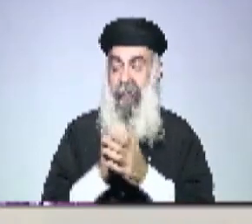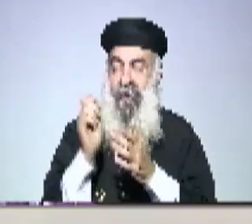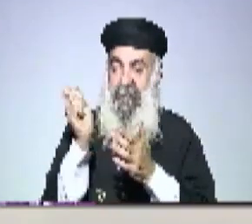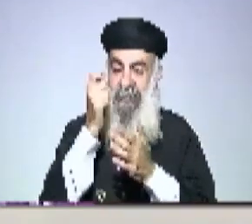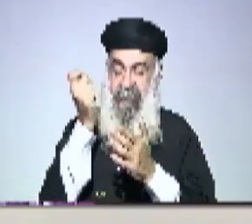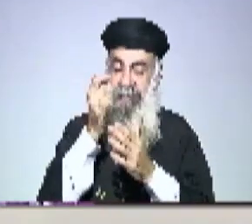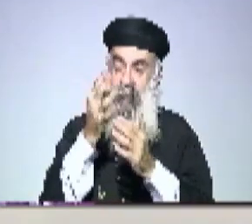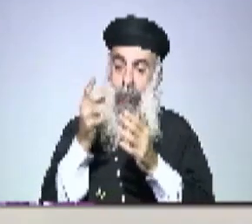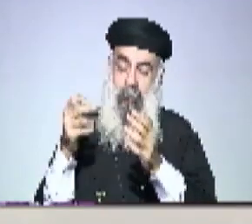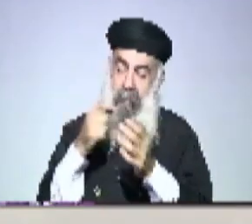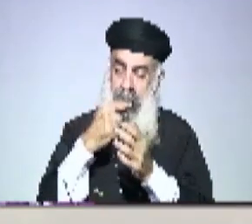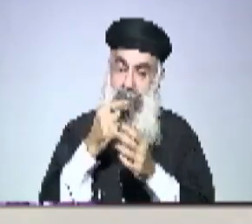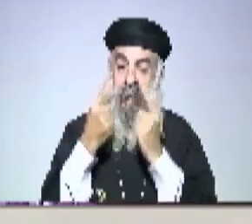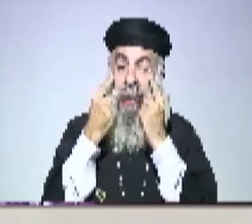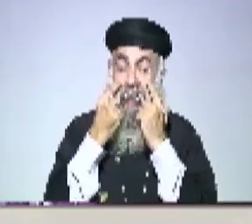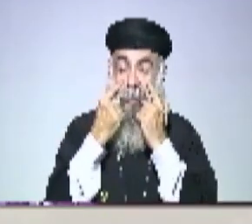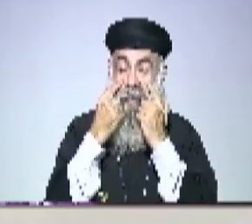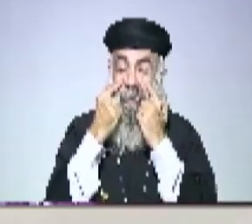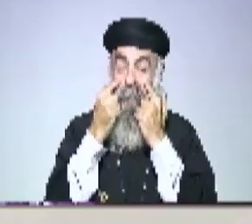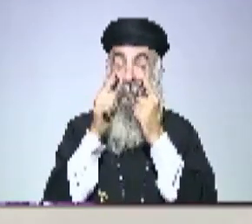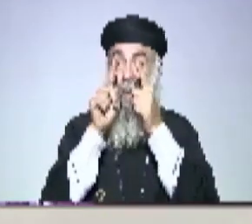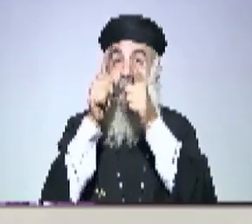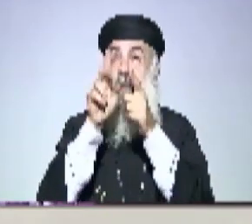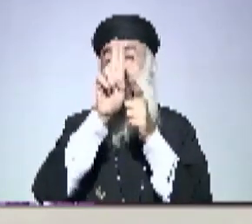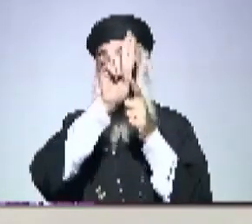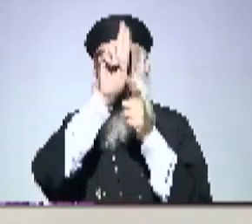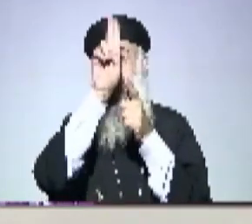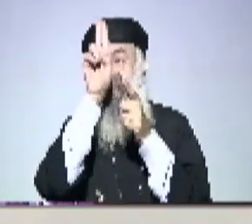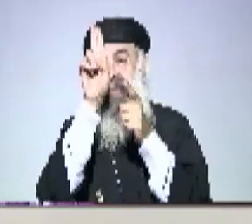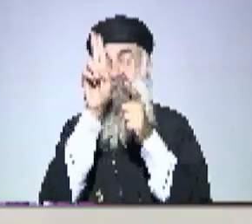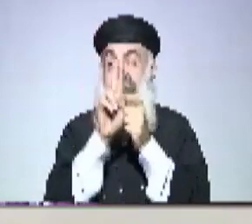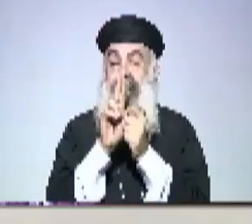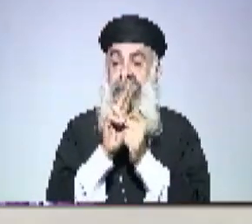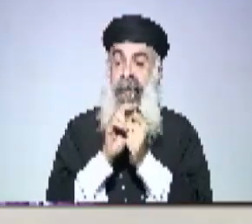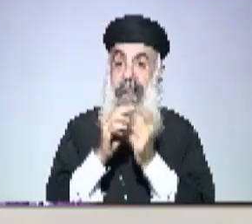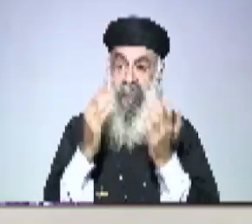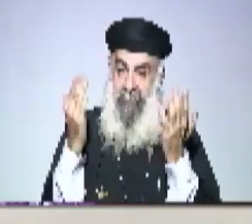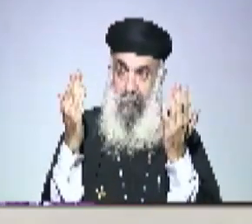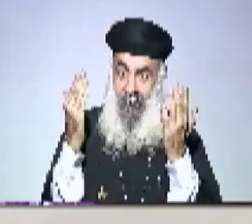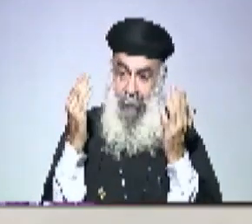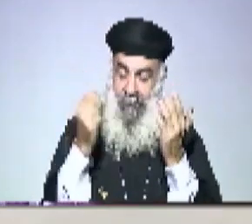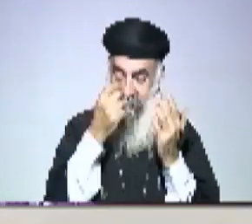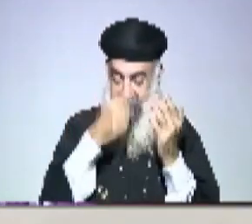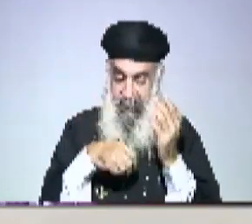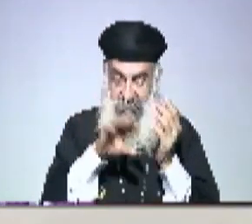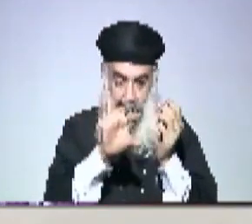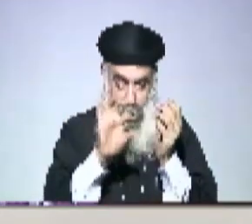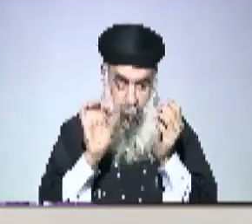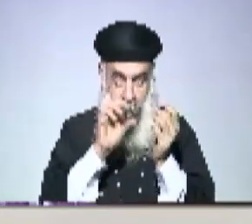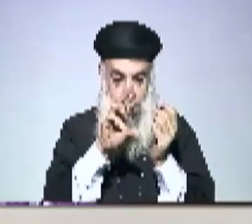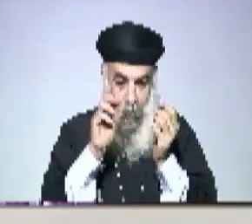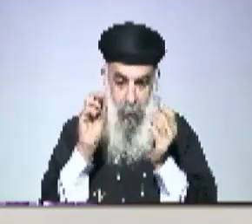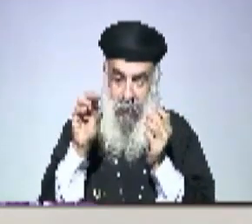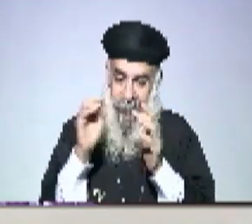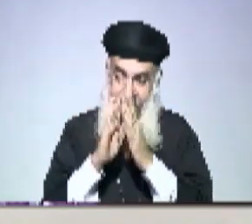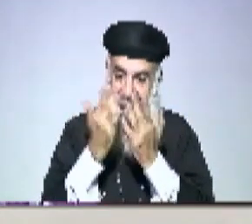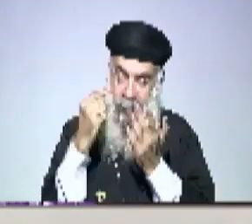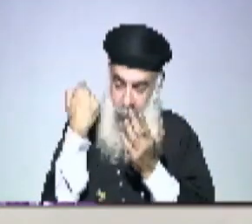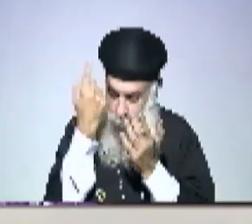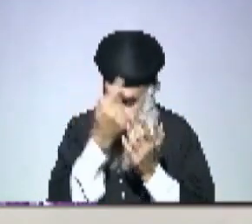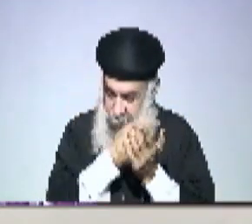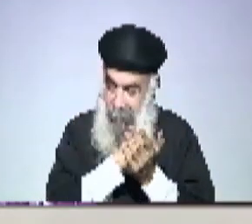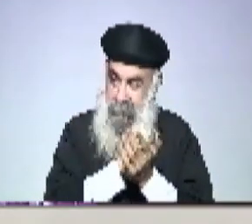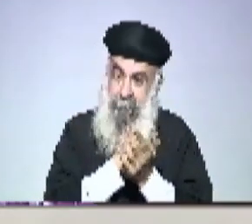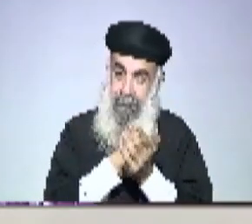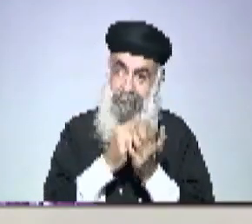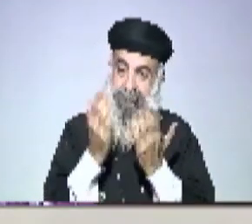يقول اعين الكل اياك تتراجع لاحظوا ان صلوات الكنيسه متاخد من الكتاب المقدس هو